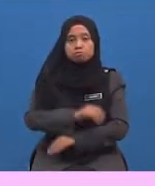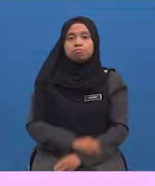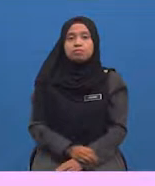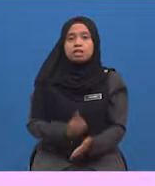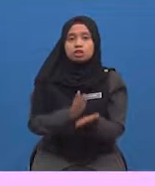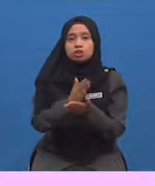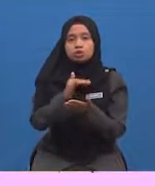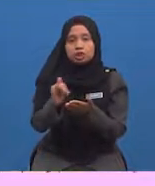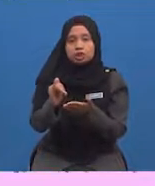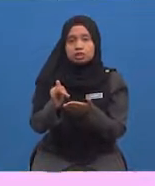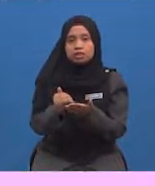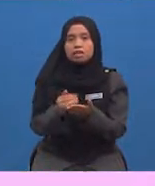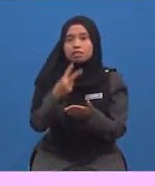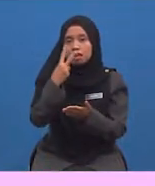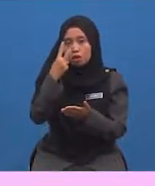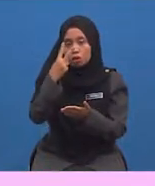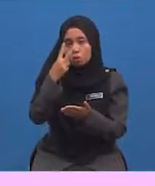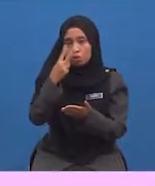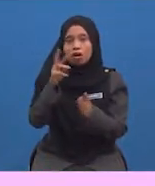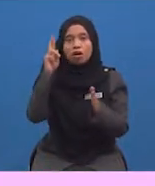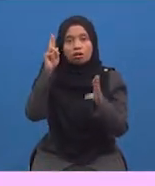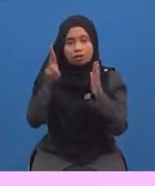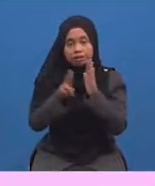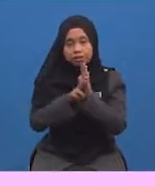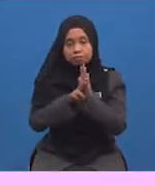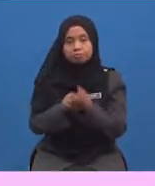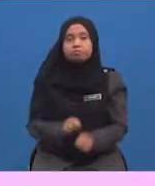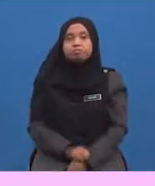Seterusnya, murid-murid, sila lihat rajah di paparan.